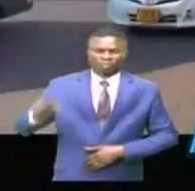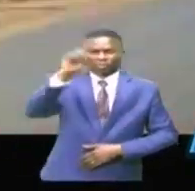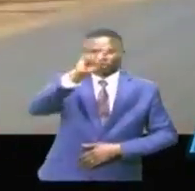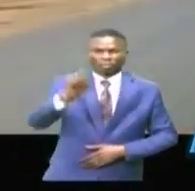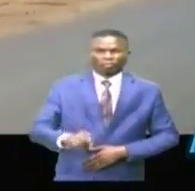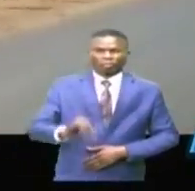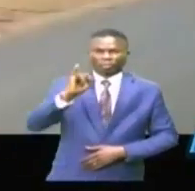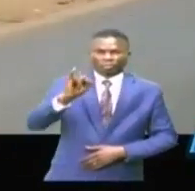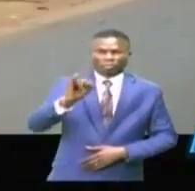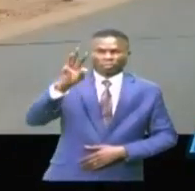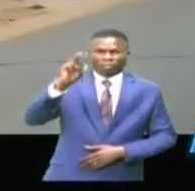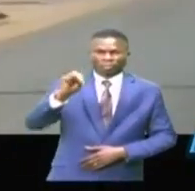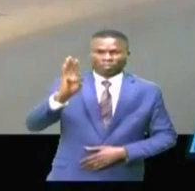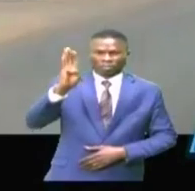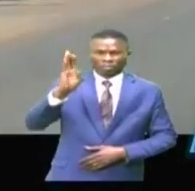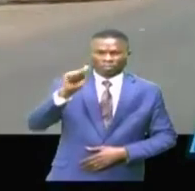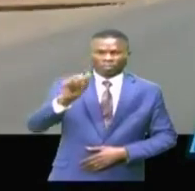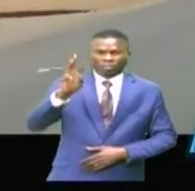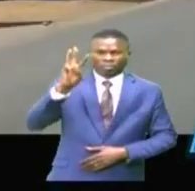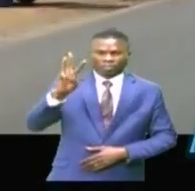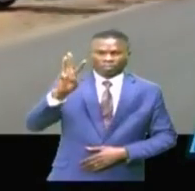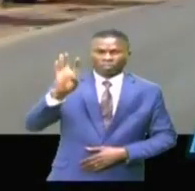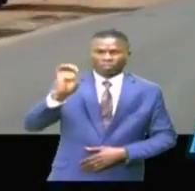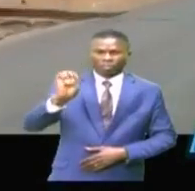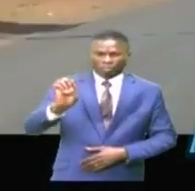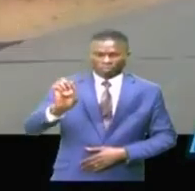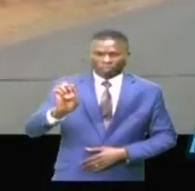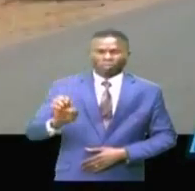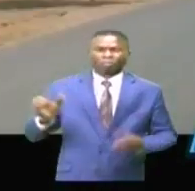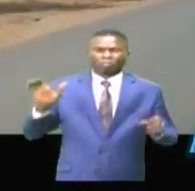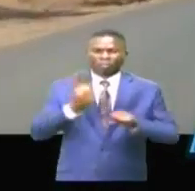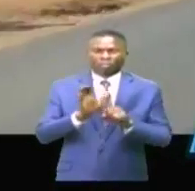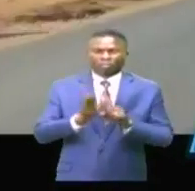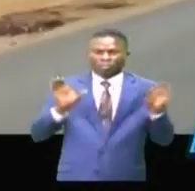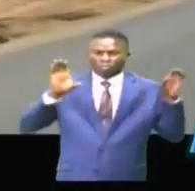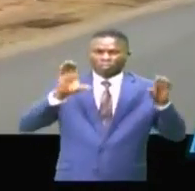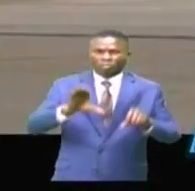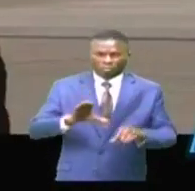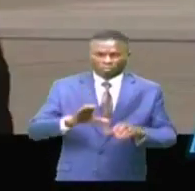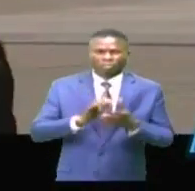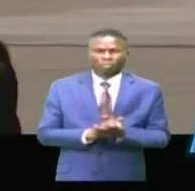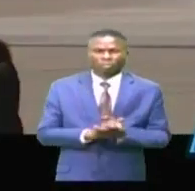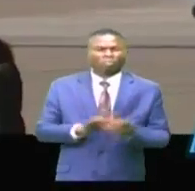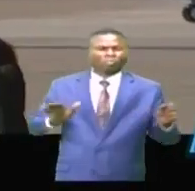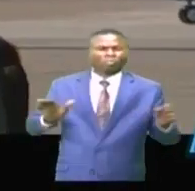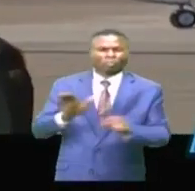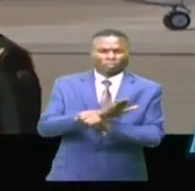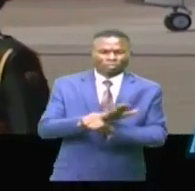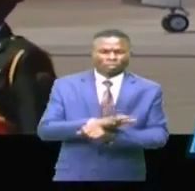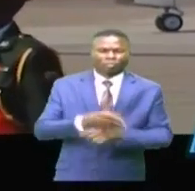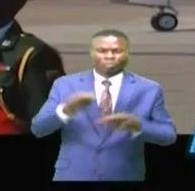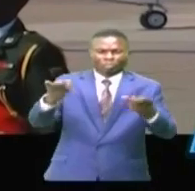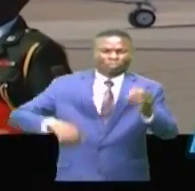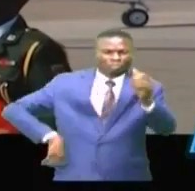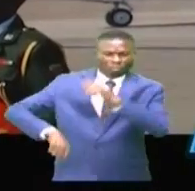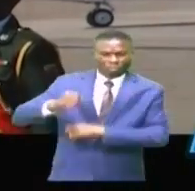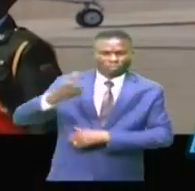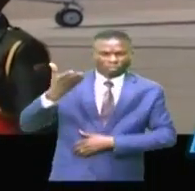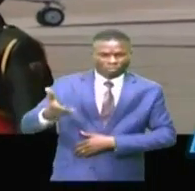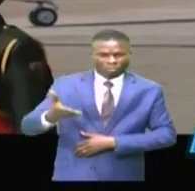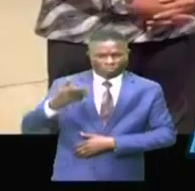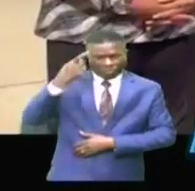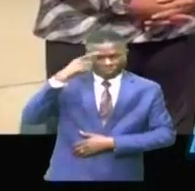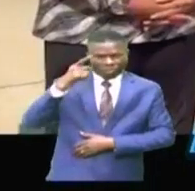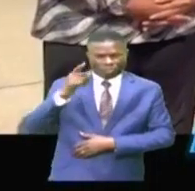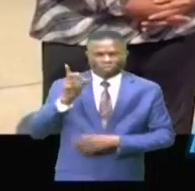la matinée de nombreuses Zimbabwe ont investi tous les compartiments du National sport Stadium pour un